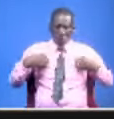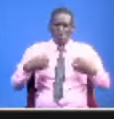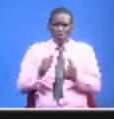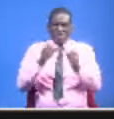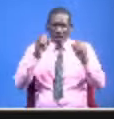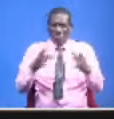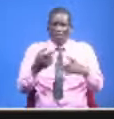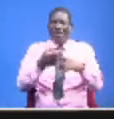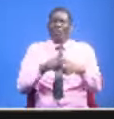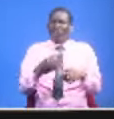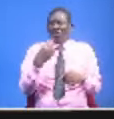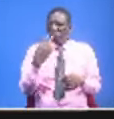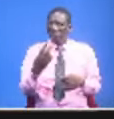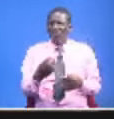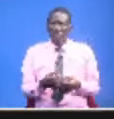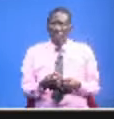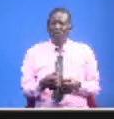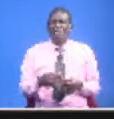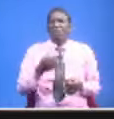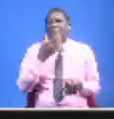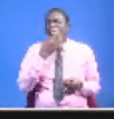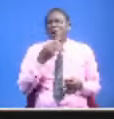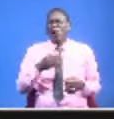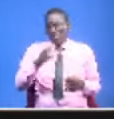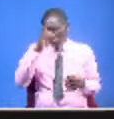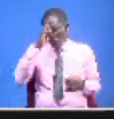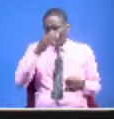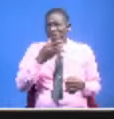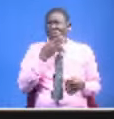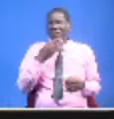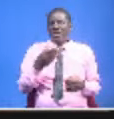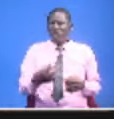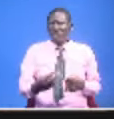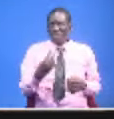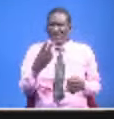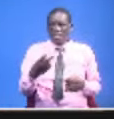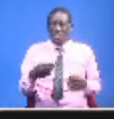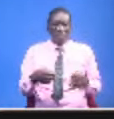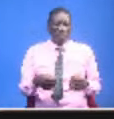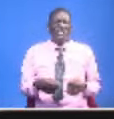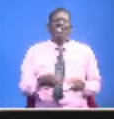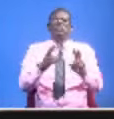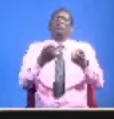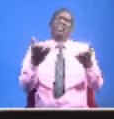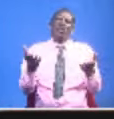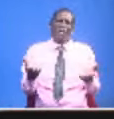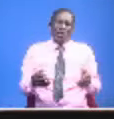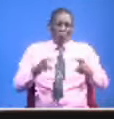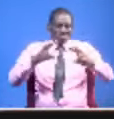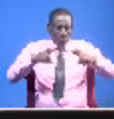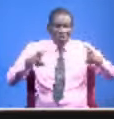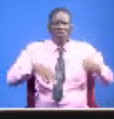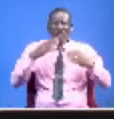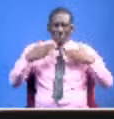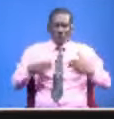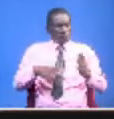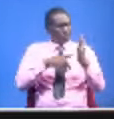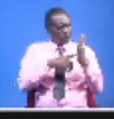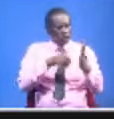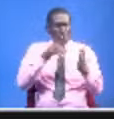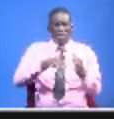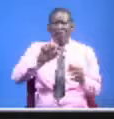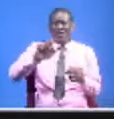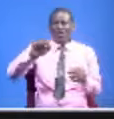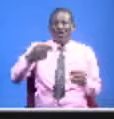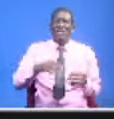then mnaona tu wanaume askari tu wanaona tu kama ni kuku ilichinjwa. Uchunguzi wa maiti ulionyesha kuwa Seth